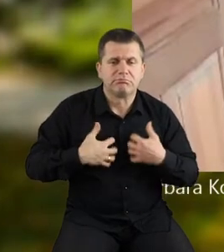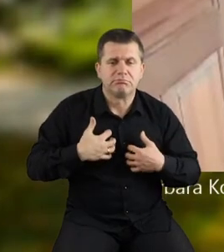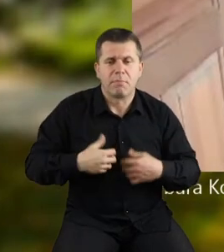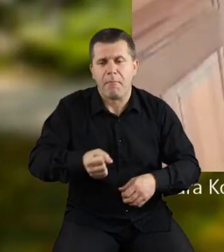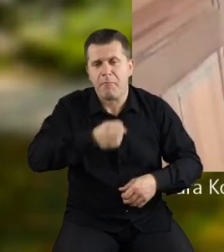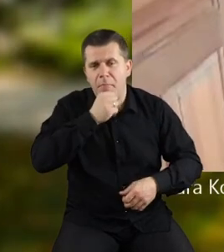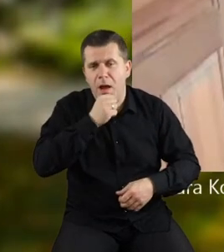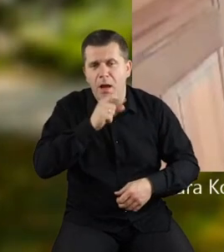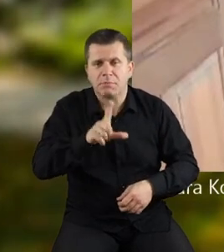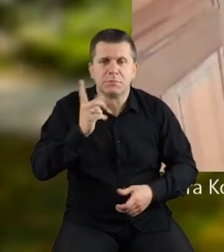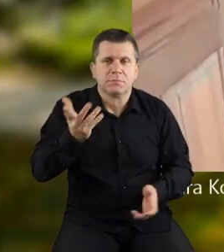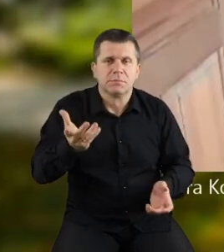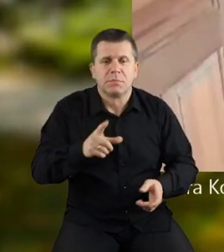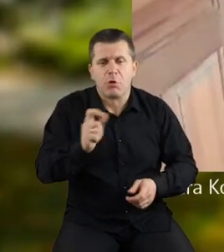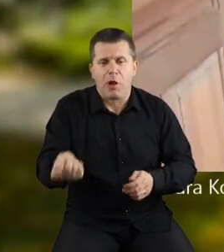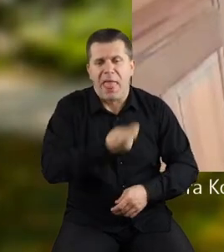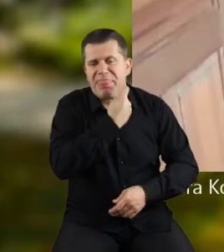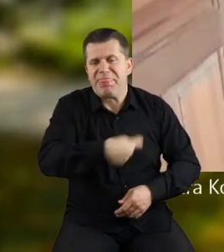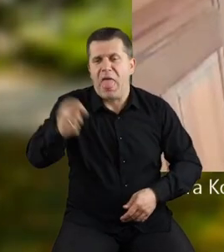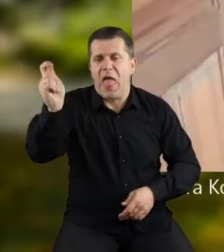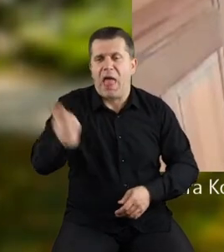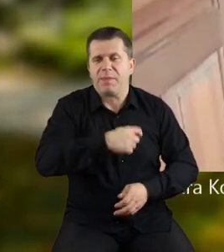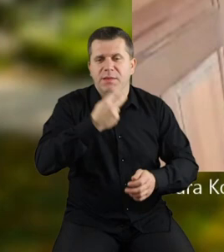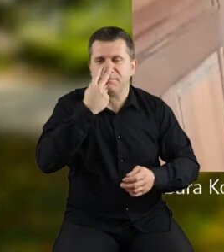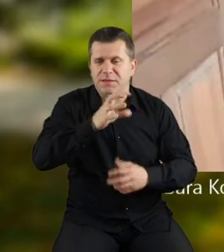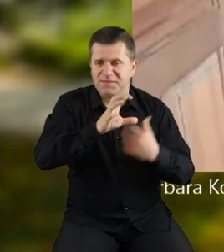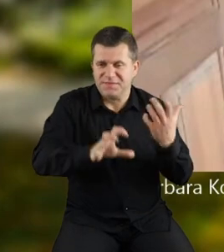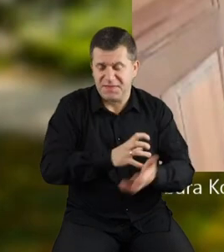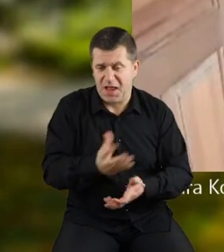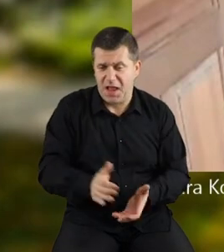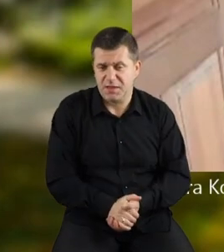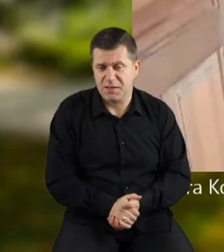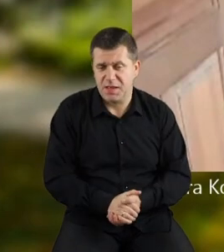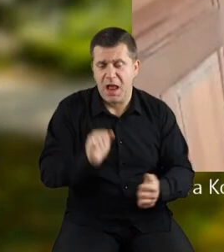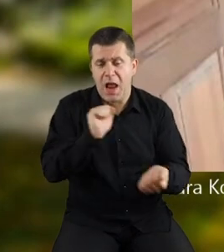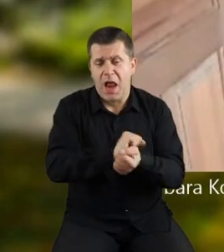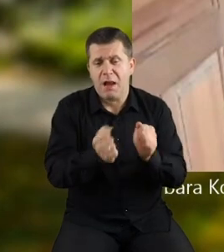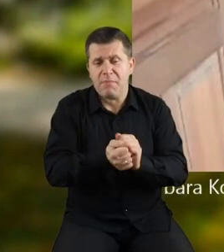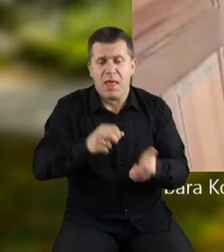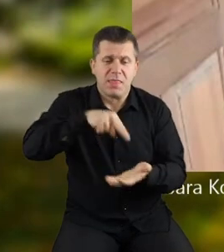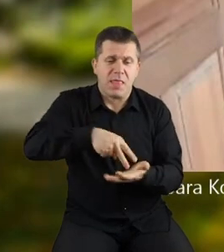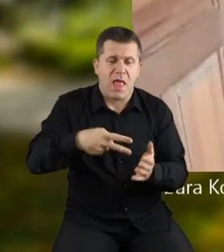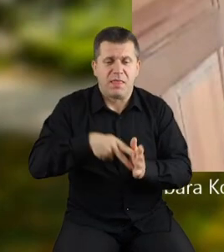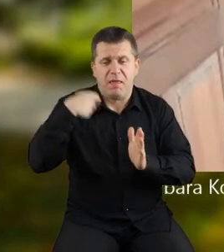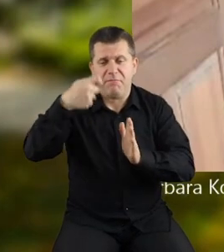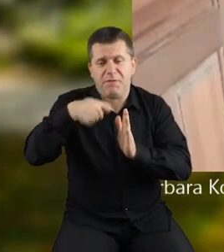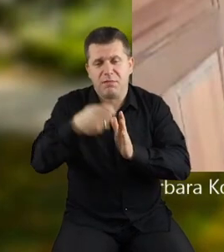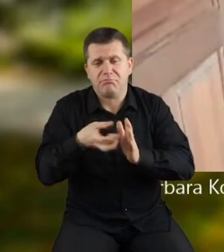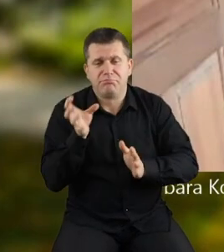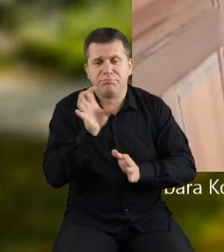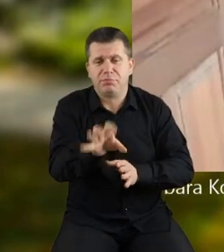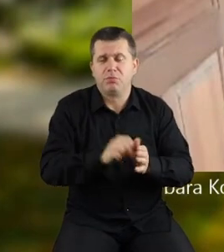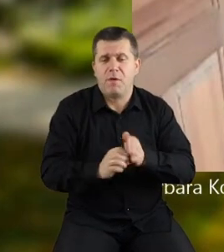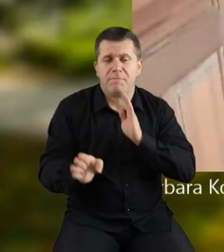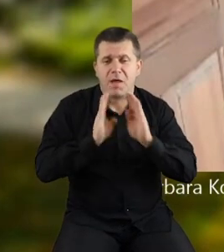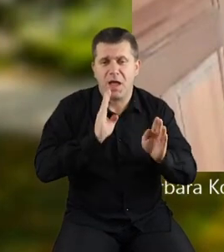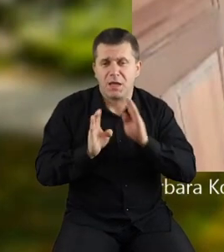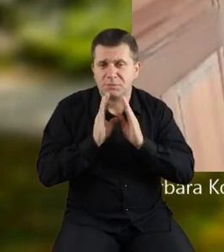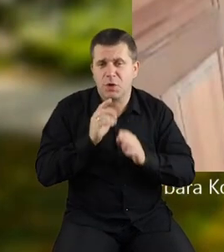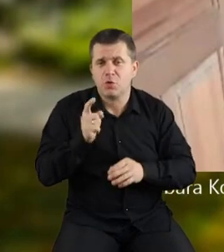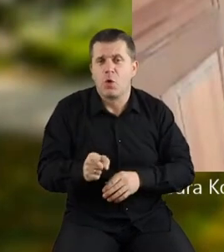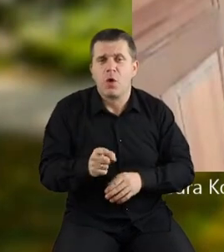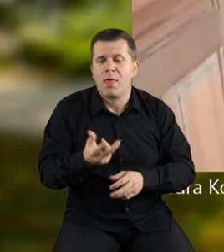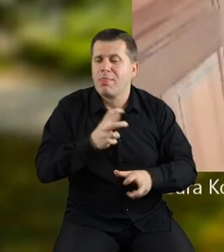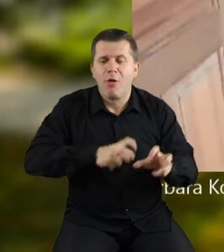Zdesperowane babcie będą grały w tenisa na oczach całego świata, czy tańczyły i wrzucały filmiki